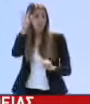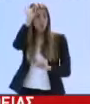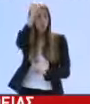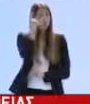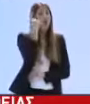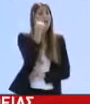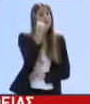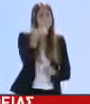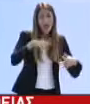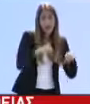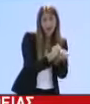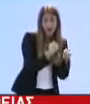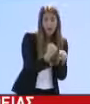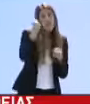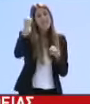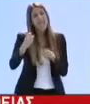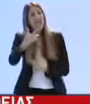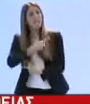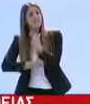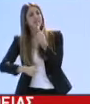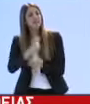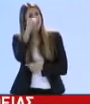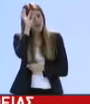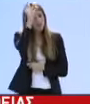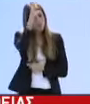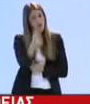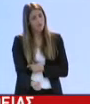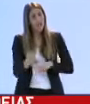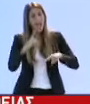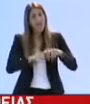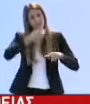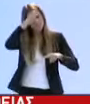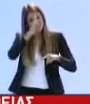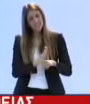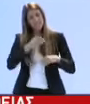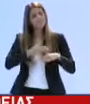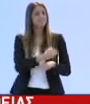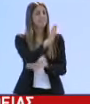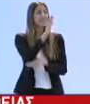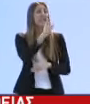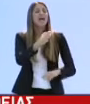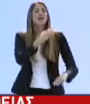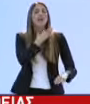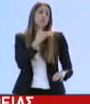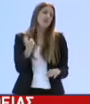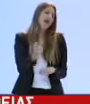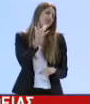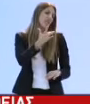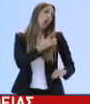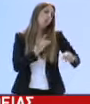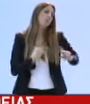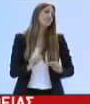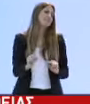Έχουμε επιγόντως, φίλες και φίλοι, ανάγκη μιας ισχυρής εθνικής